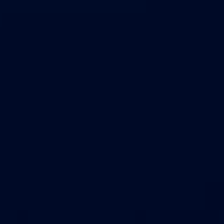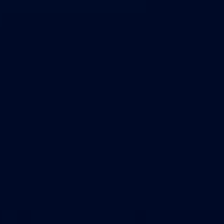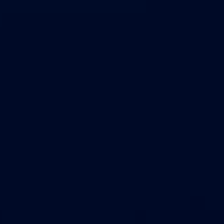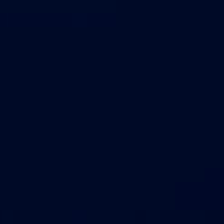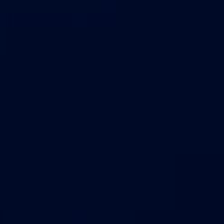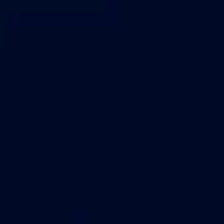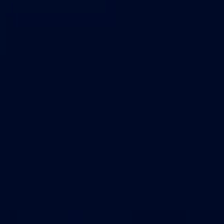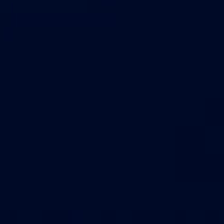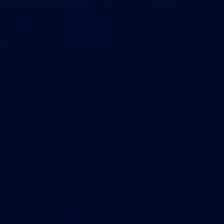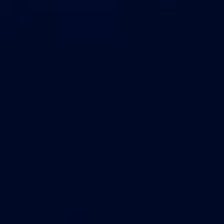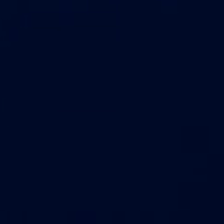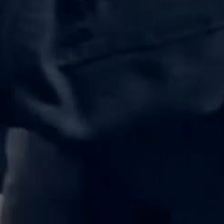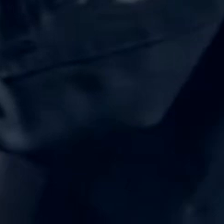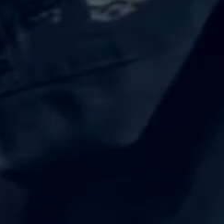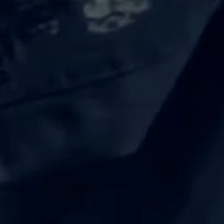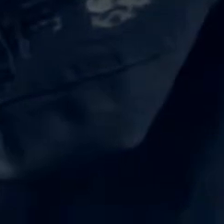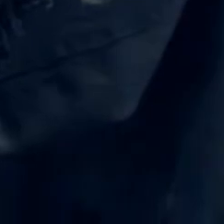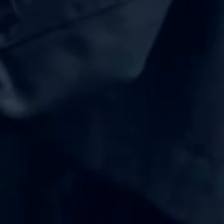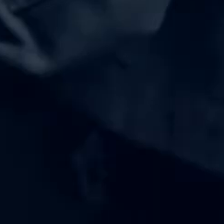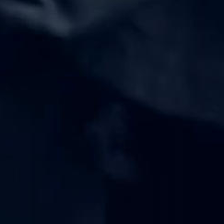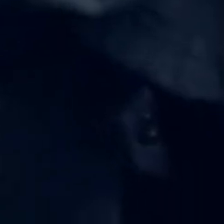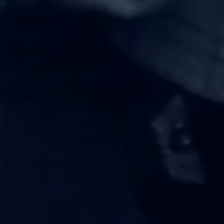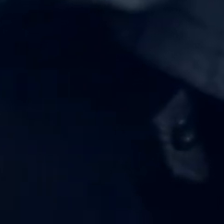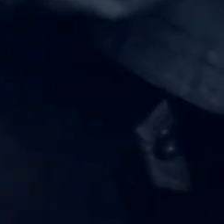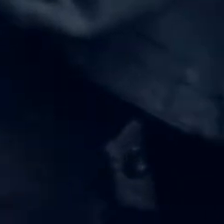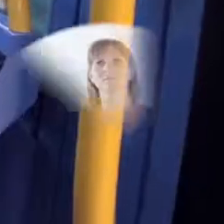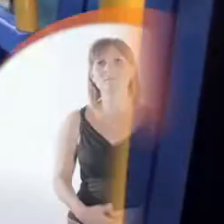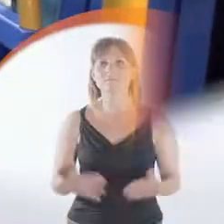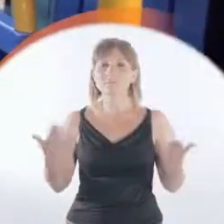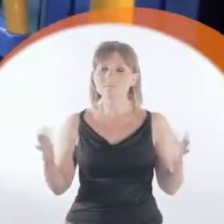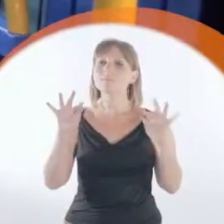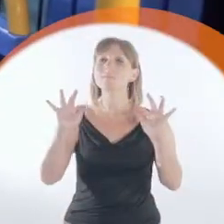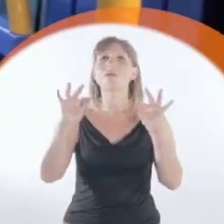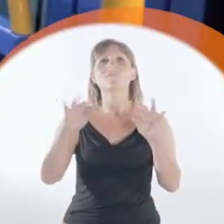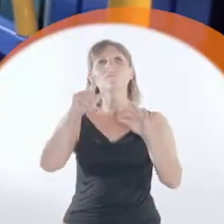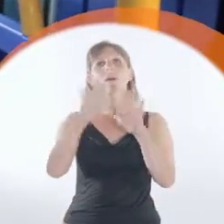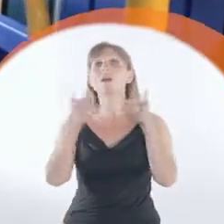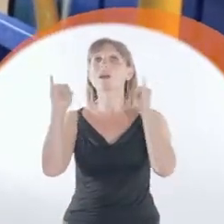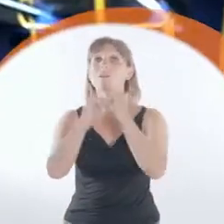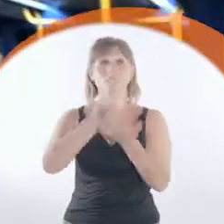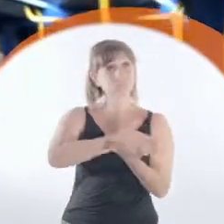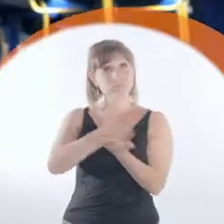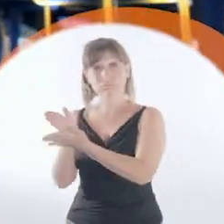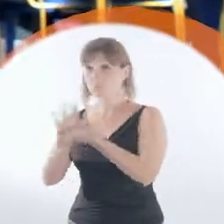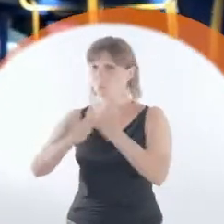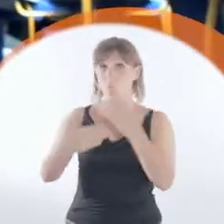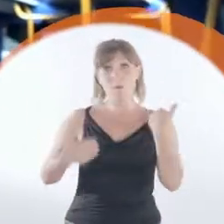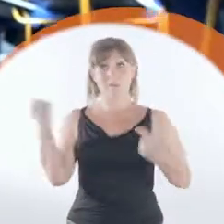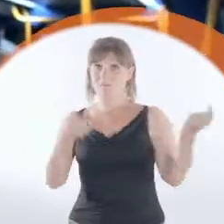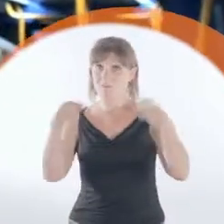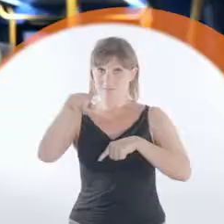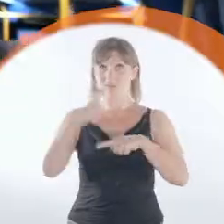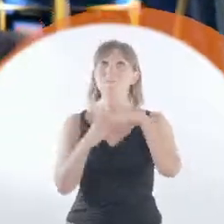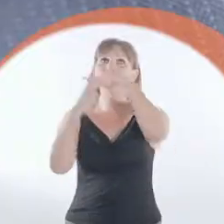handicapés... ... les devenus sourds et malentendants... visements recevents du public... Tous les handicaps sont représentés, ça c'est un